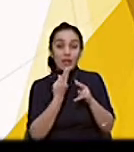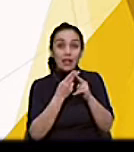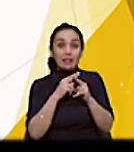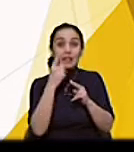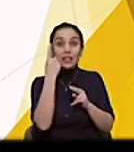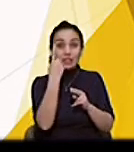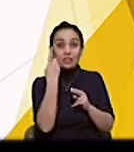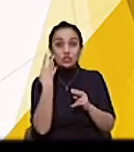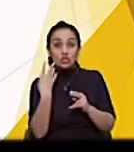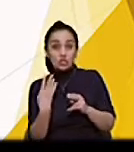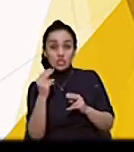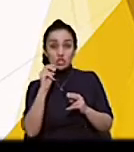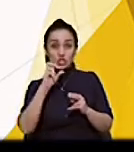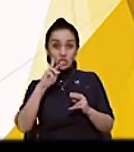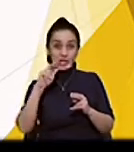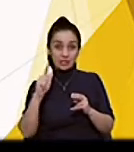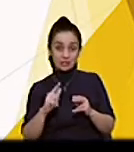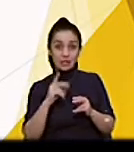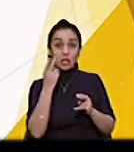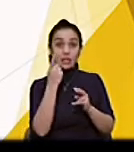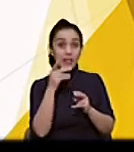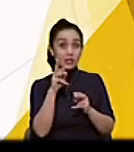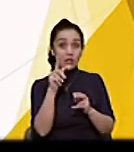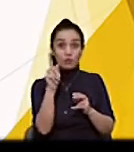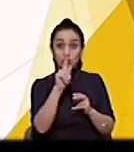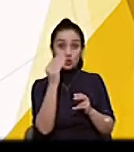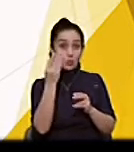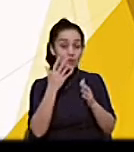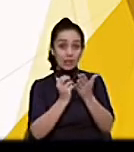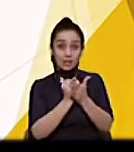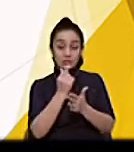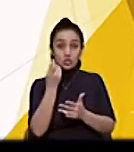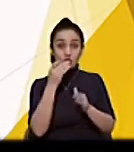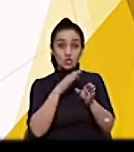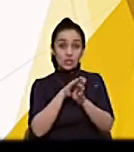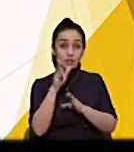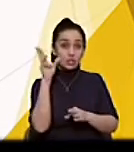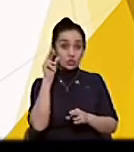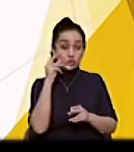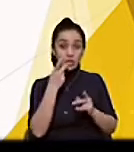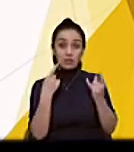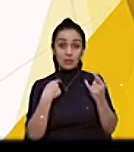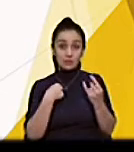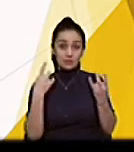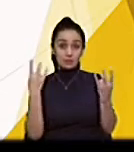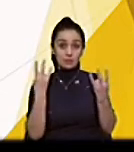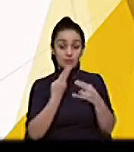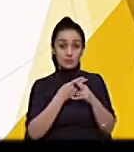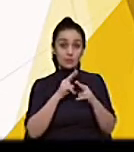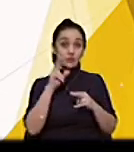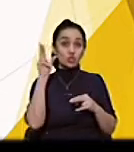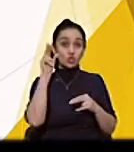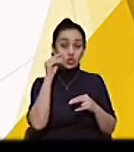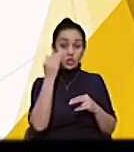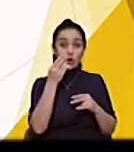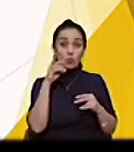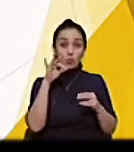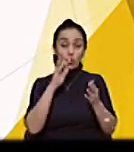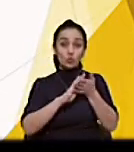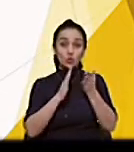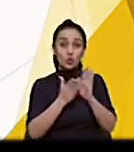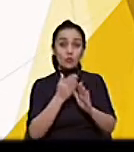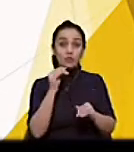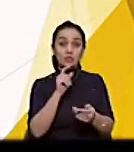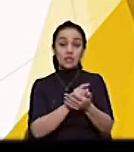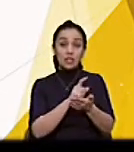– это 1/4 часть. Для того, чтобы найти целое число, нам нужно число по